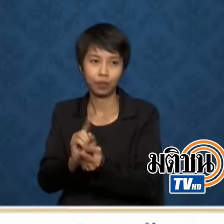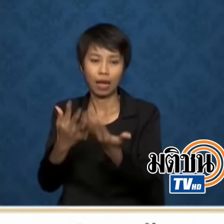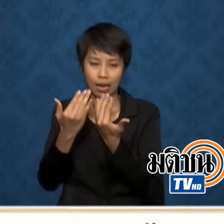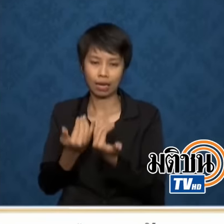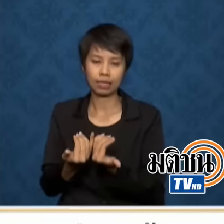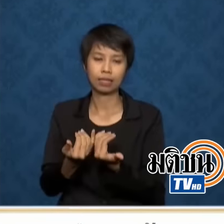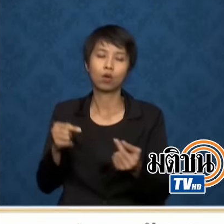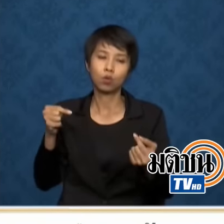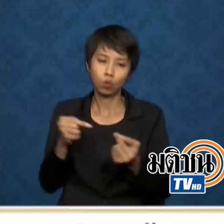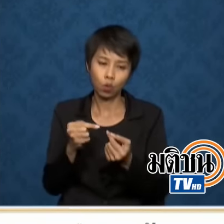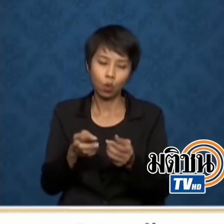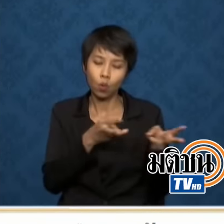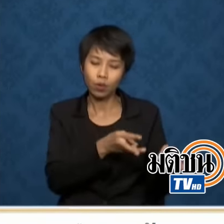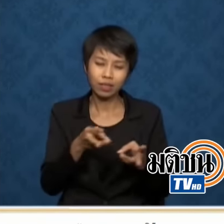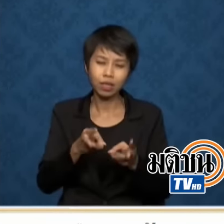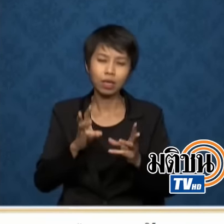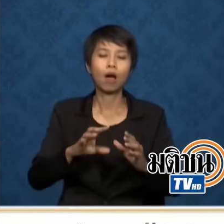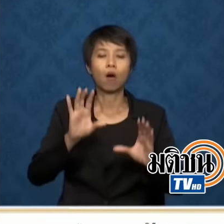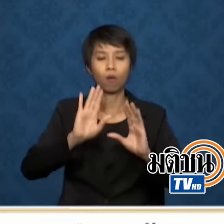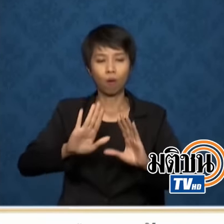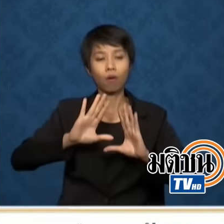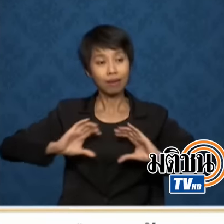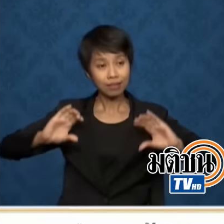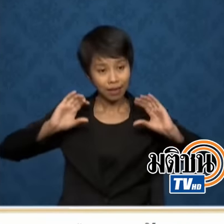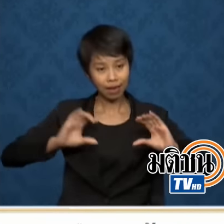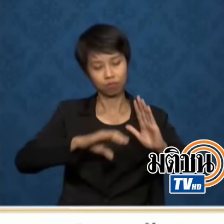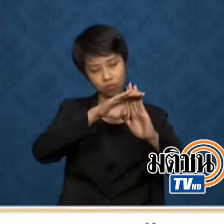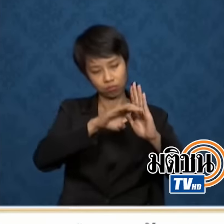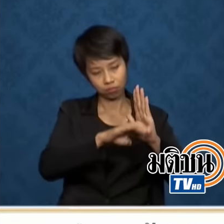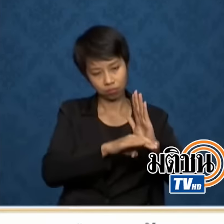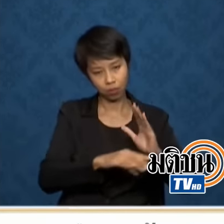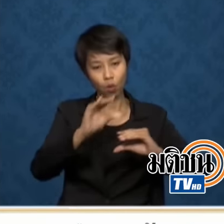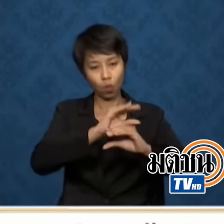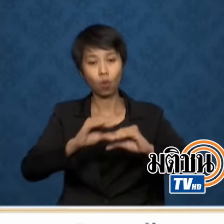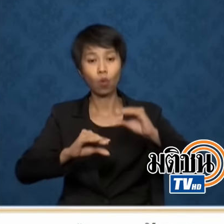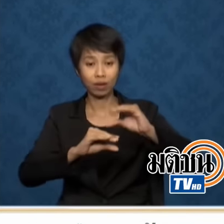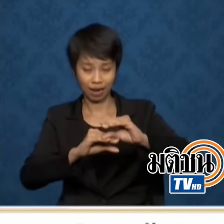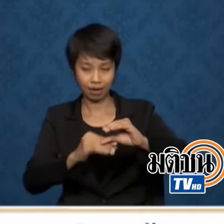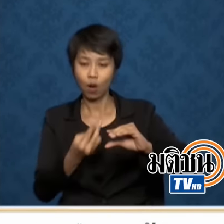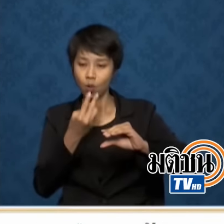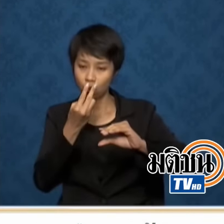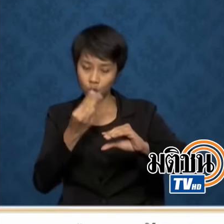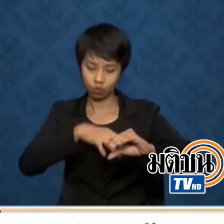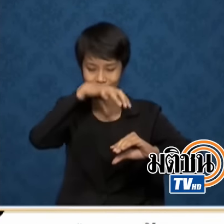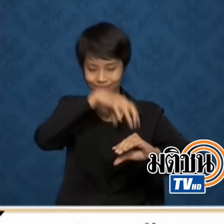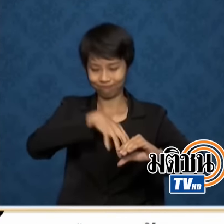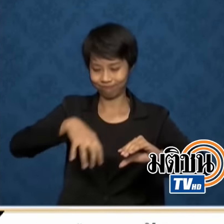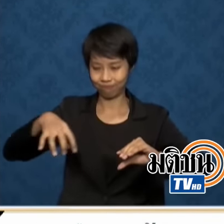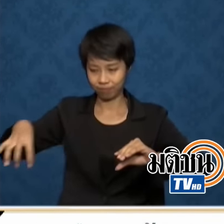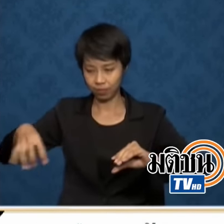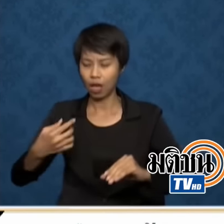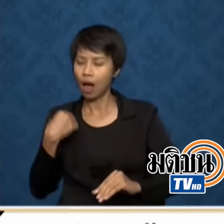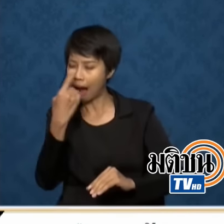ราชการในการสกรีนโครงการเนี่ยมันเริ่มตั้งแต่กลไกในเรื่องของการดูคำขอของหน่วยงานที่เกี่ยวข้องเช่นสำนักงบประมาณเช่นส